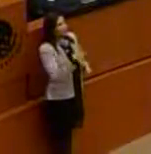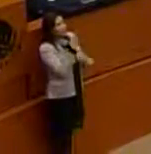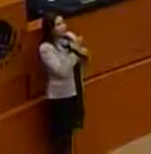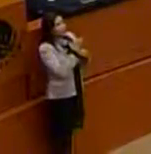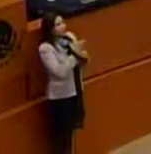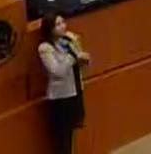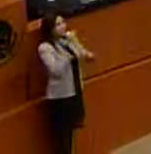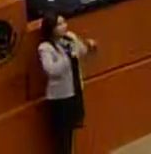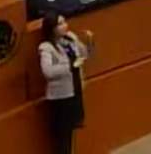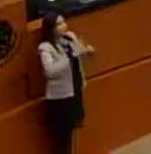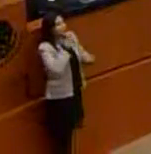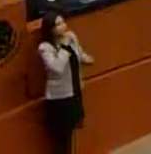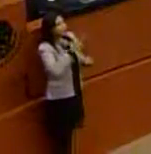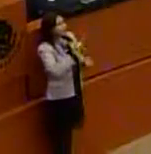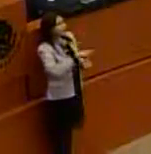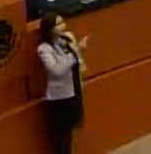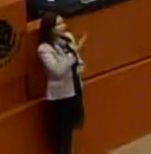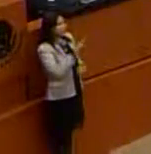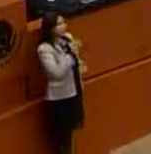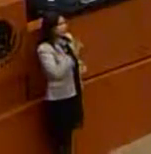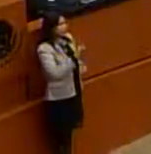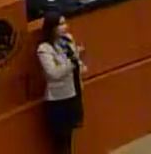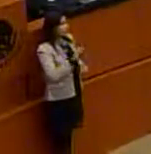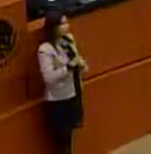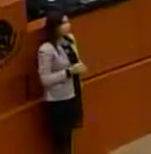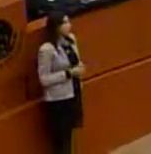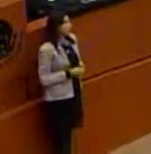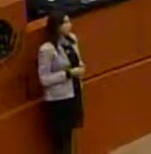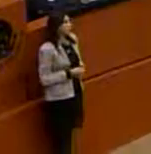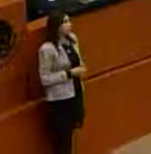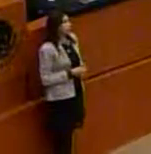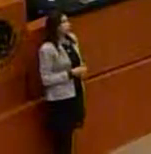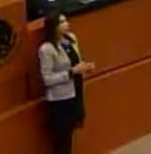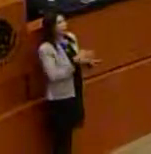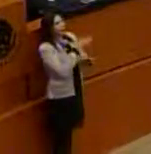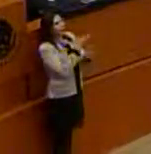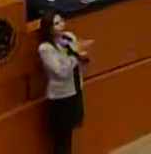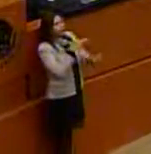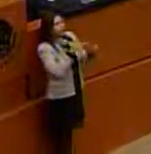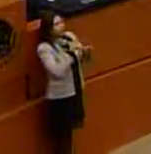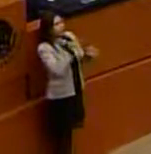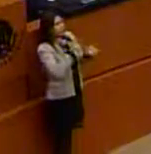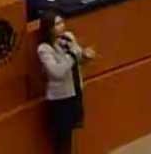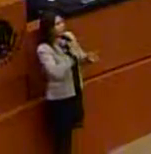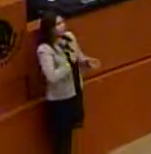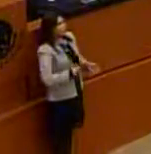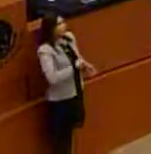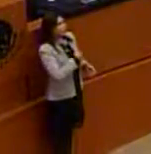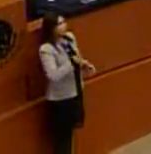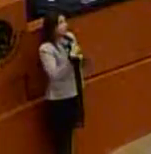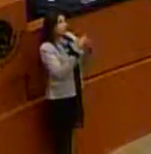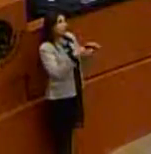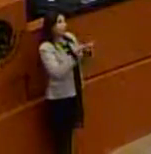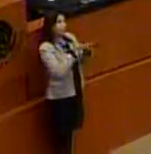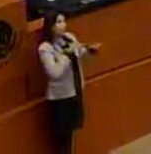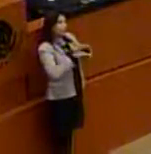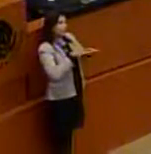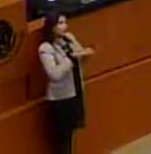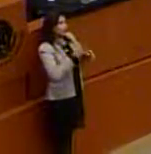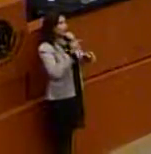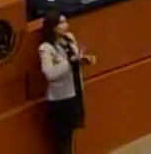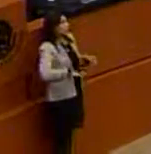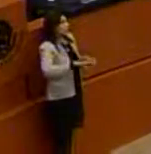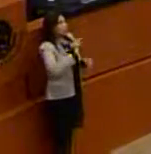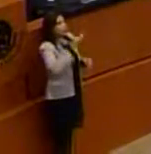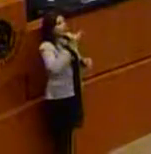avant que le RBI est une atteinte à la valeur travail. En Suisse, le travail est très important. Et le peuple a par exemple rejeté il y a 4 ans une